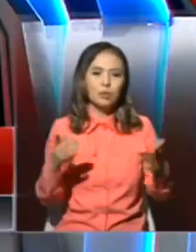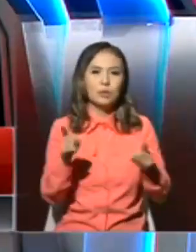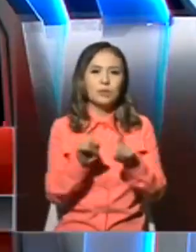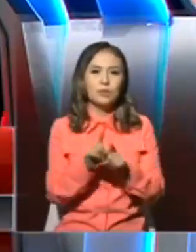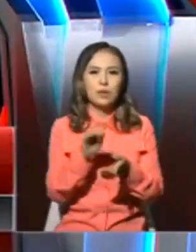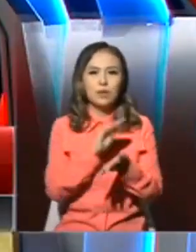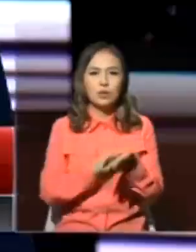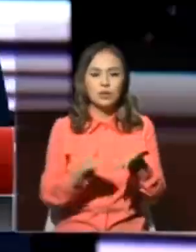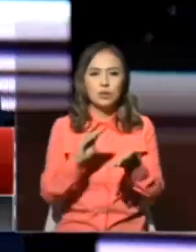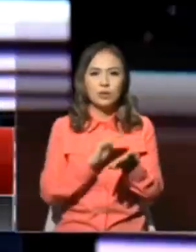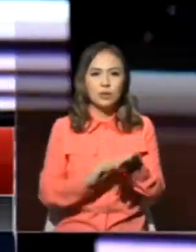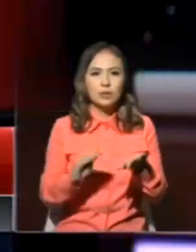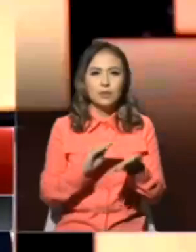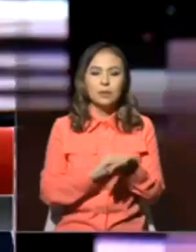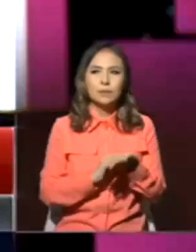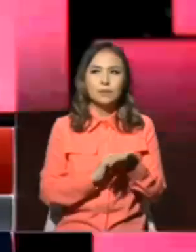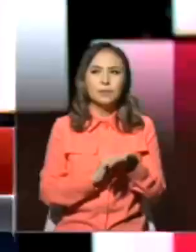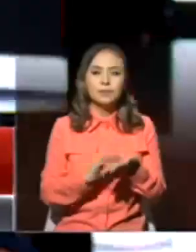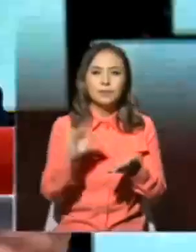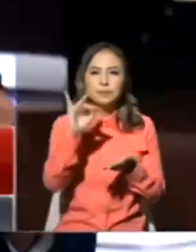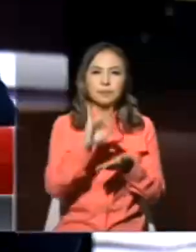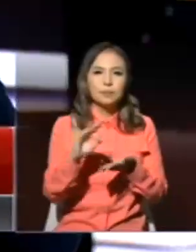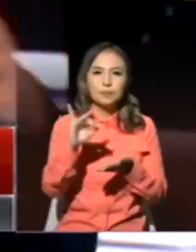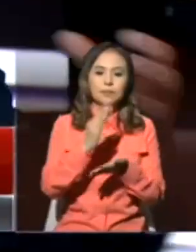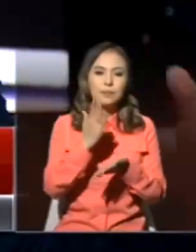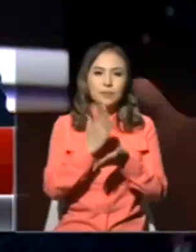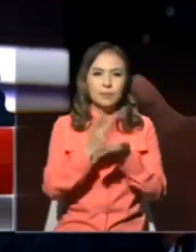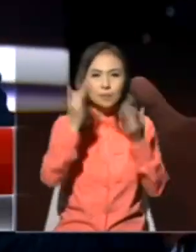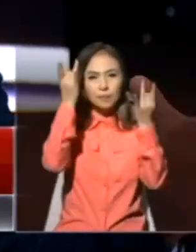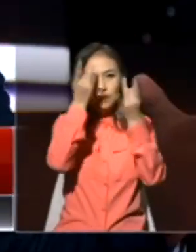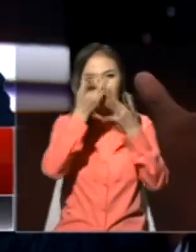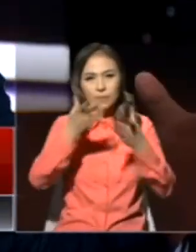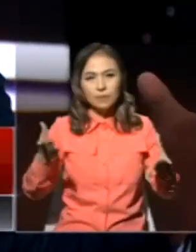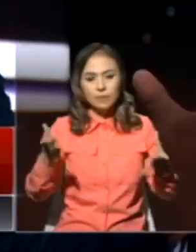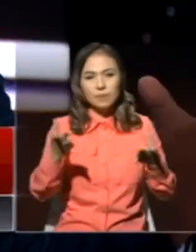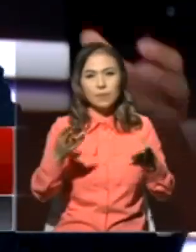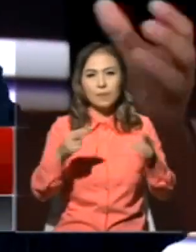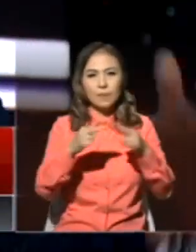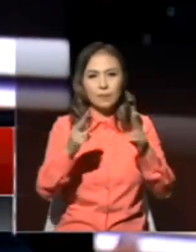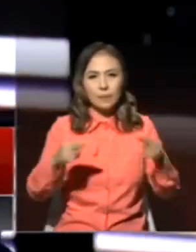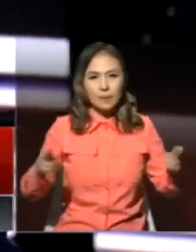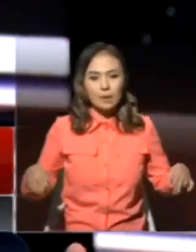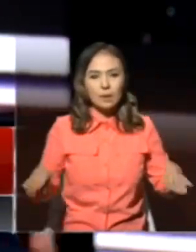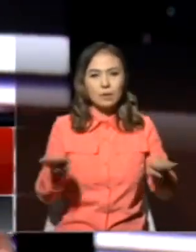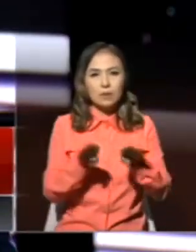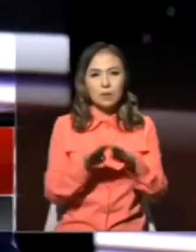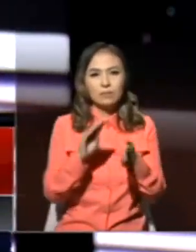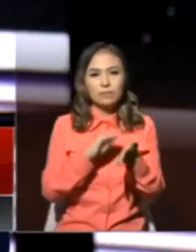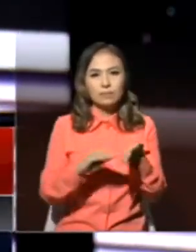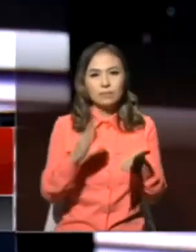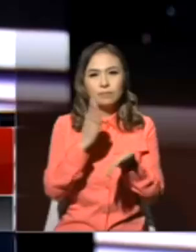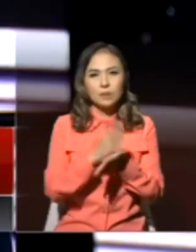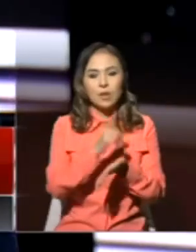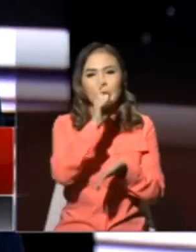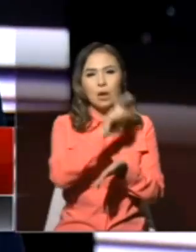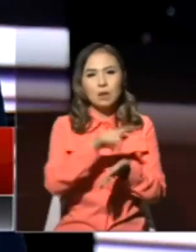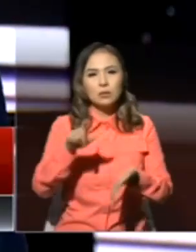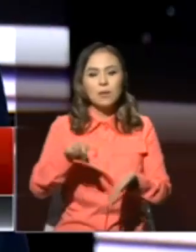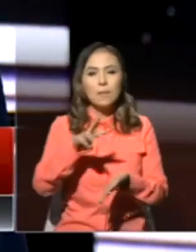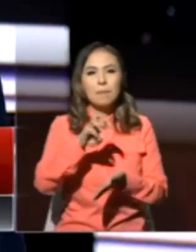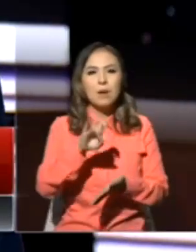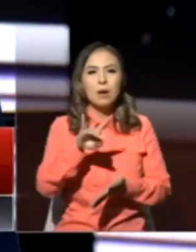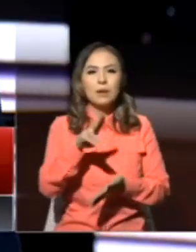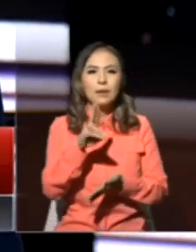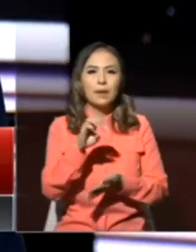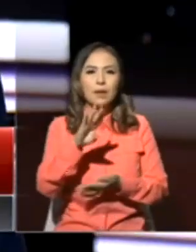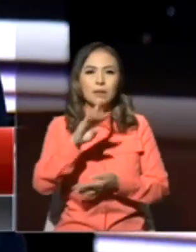да үлкен тарихы бар мәдени мысалыға мекемелерде осындай нәрселер тұр. Әрине адам бұл маркетингтік жұмыстар.